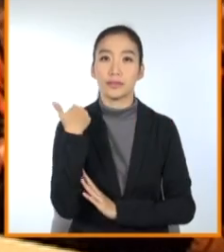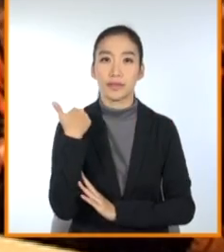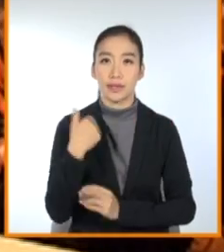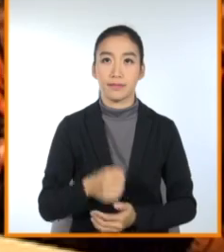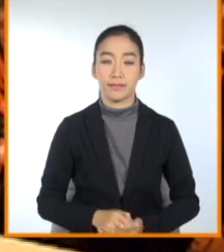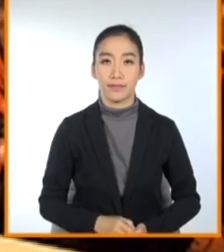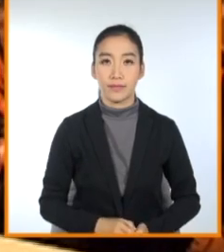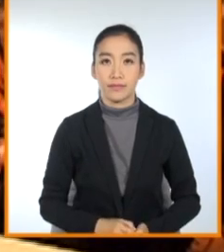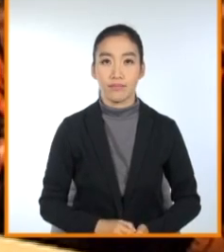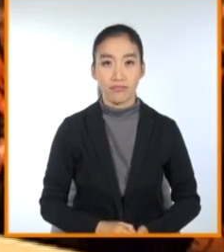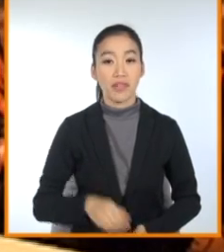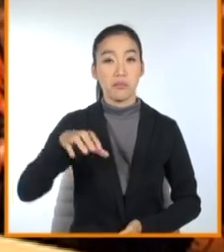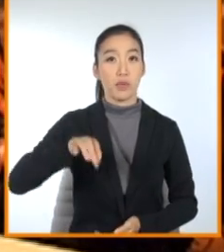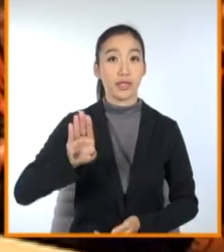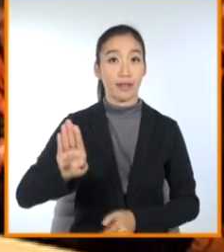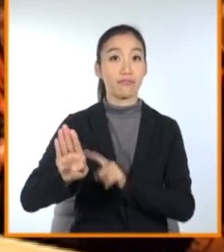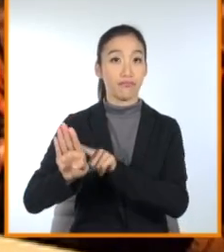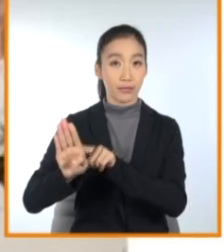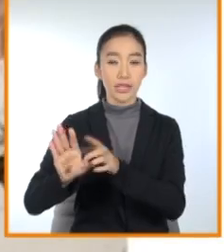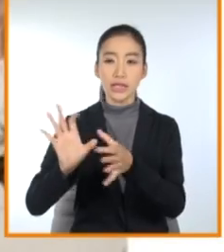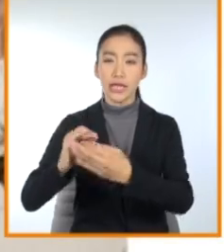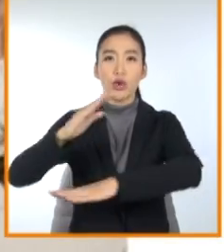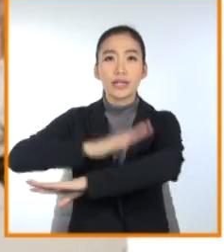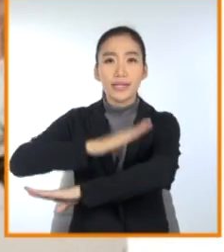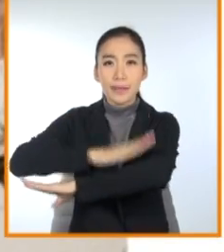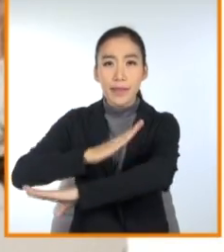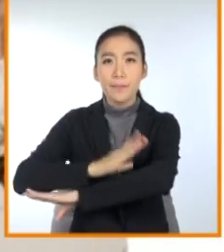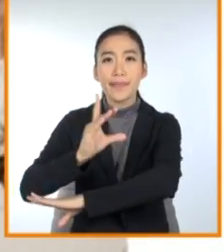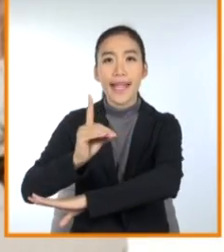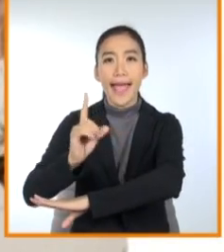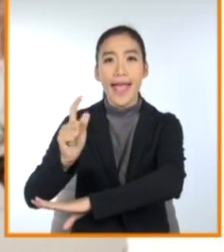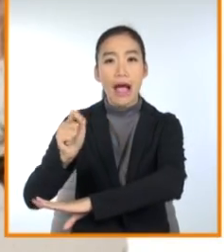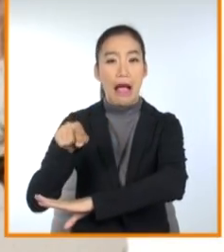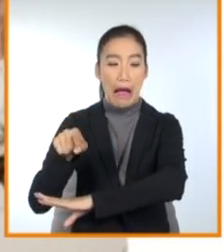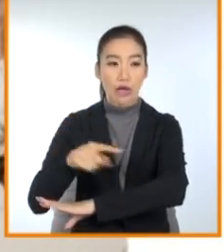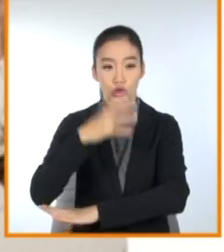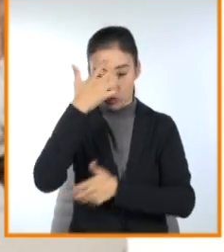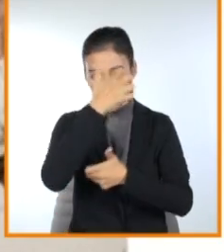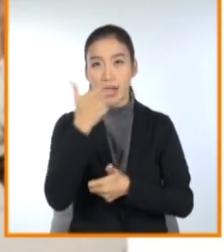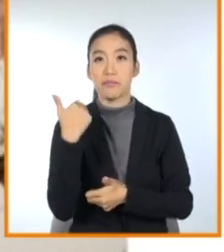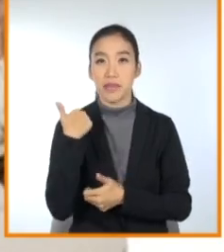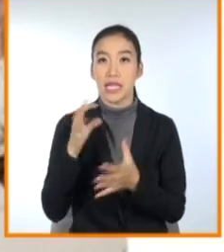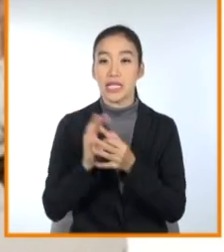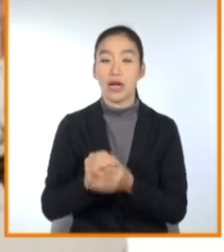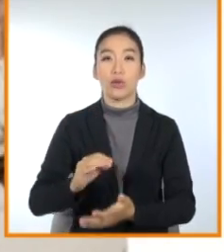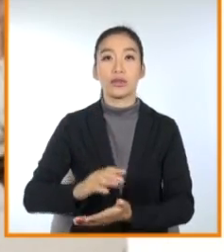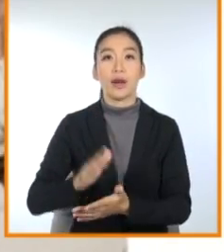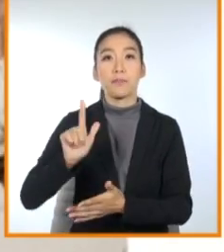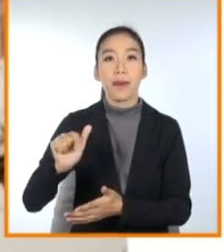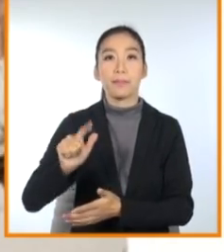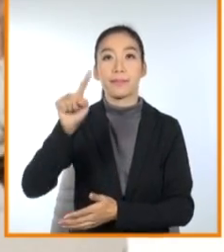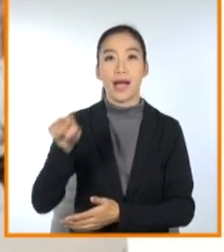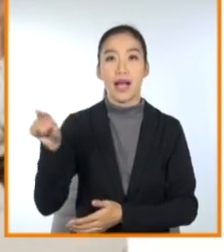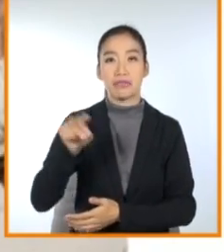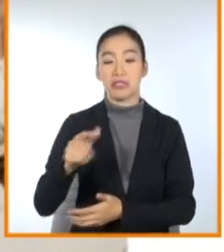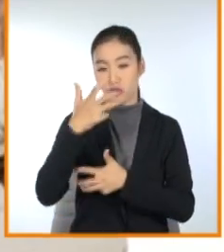General Trust ซึ่งเป็นบริษัทแม่ของหนังสือพิมพ์ Daily Mail สื่อสิ่งพิมพ์และแท็บลอยด์ชื่อดังของอังกฤษที่สนใจสินทรัพย์อินเ